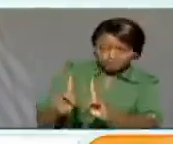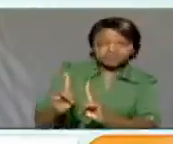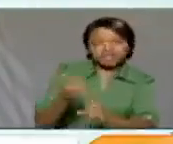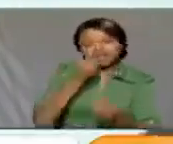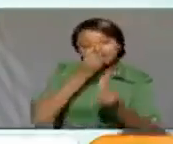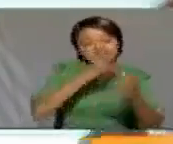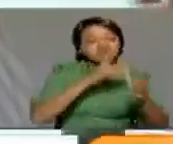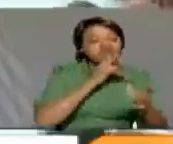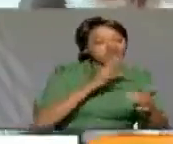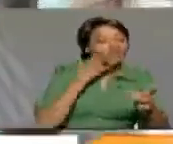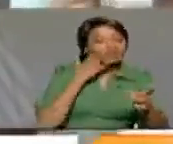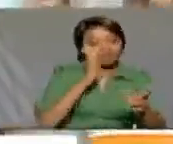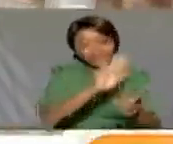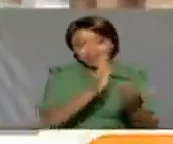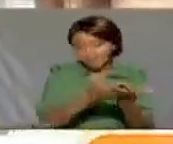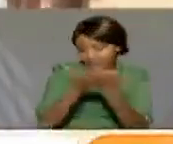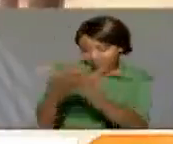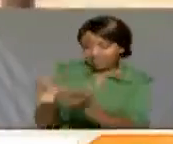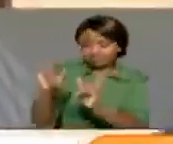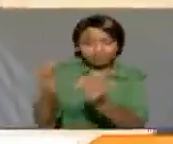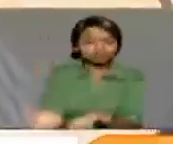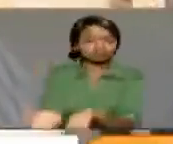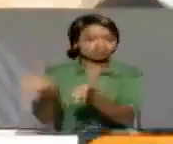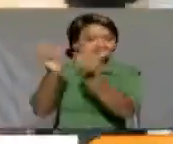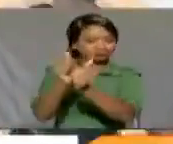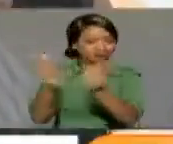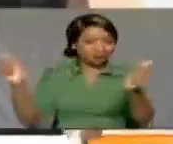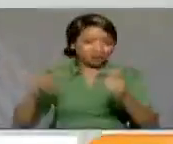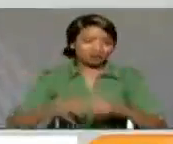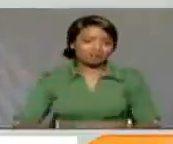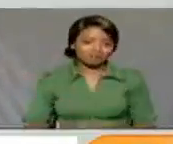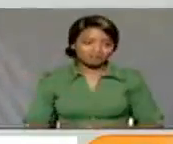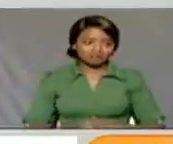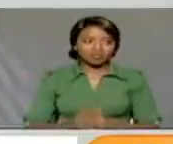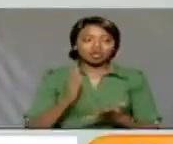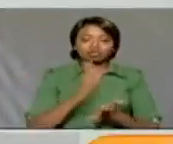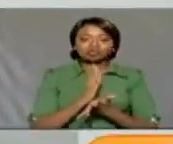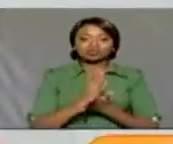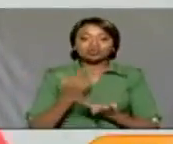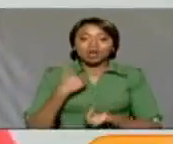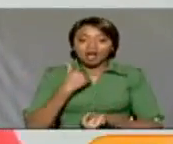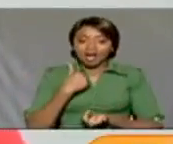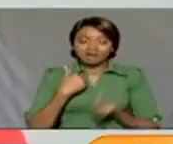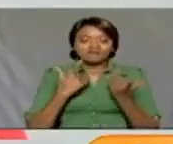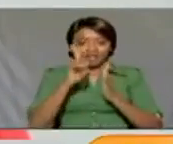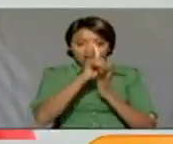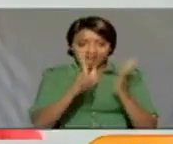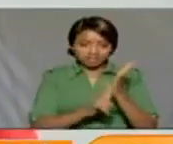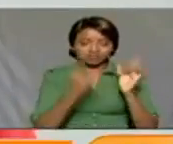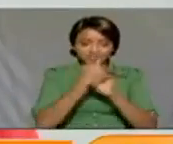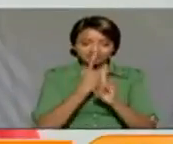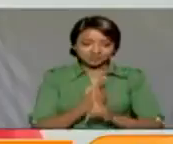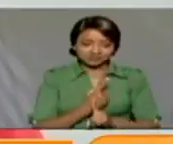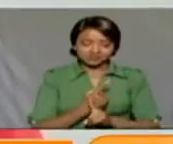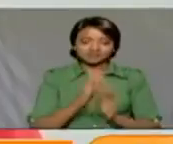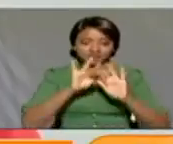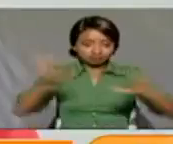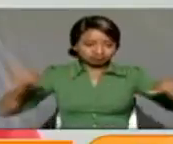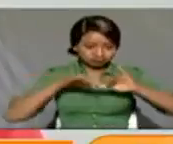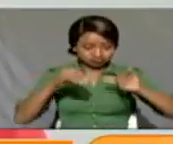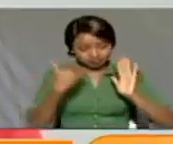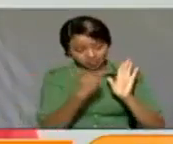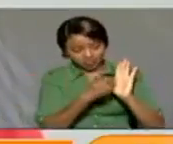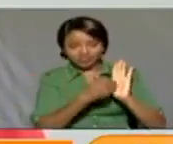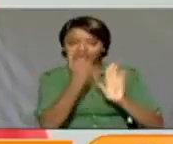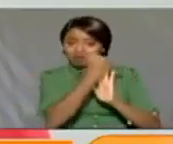katika kuhakikisha pia wamechangia ili kukuza talanta za wanawao. We have swimming lessons which are timetabled in